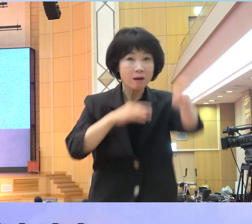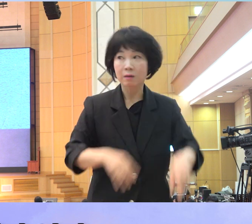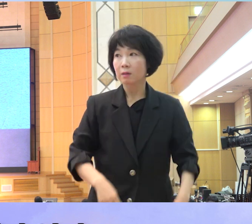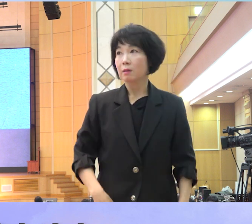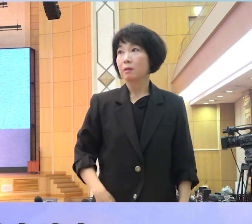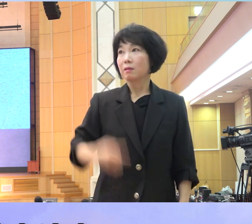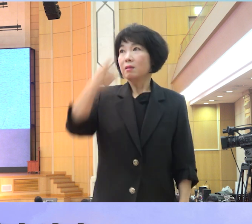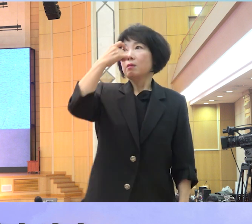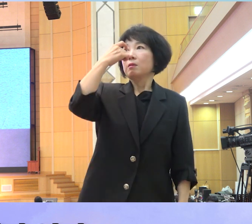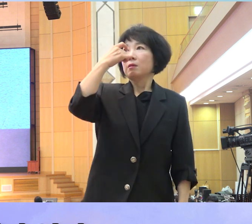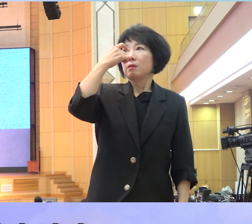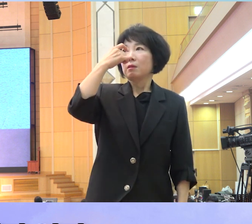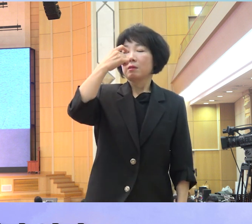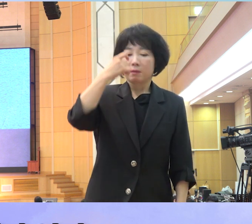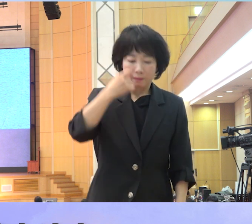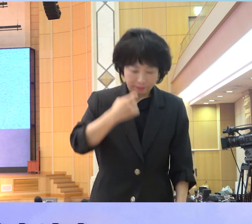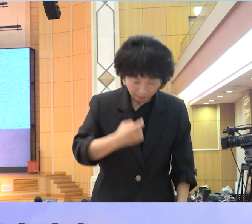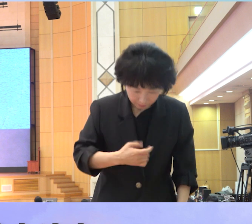와, 정말